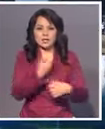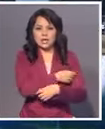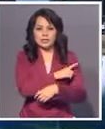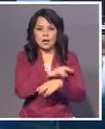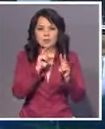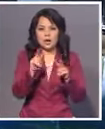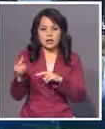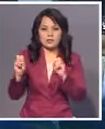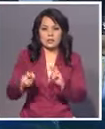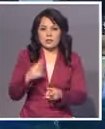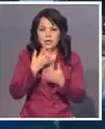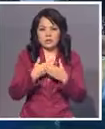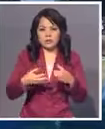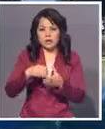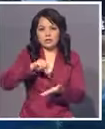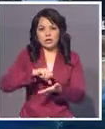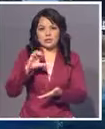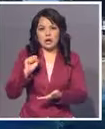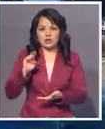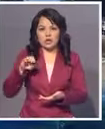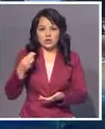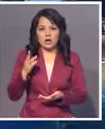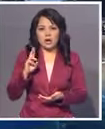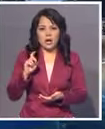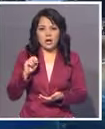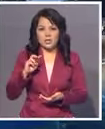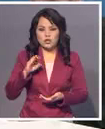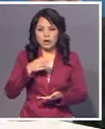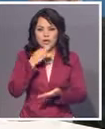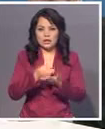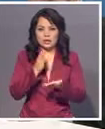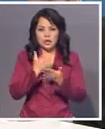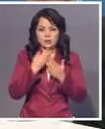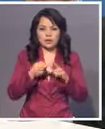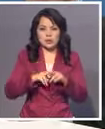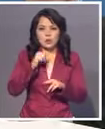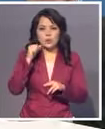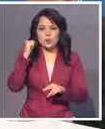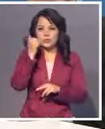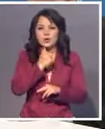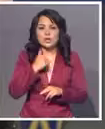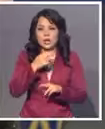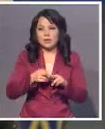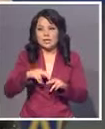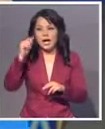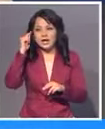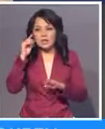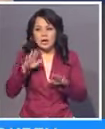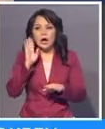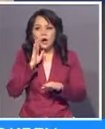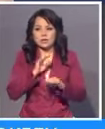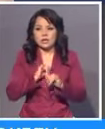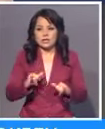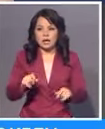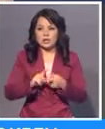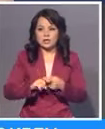қадағалау комитетінің төрағасы Сақташ Хасенов мәлімдеді. Жауапты ведомствоның мәліметінше, өткен жылы Қырғыз елінде ауысыл ауруы тараған